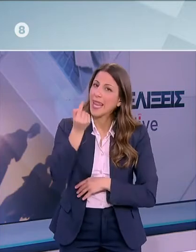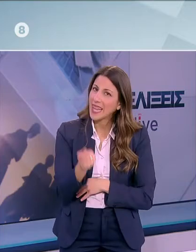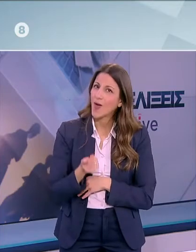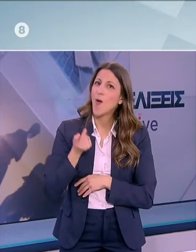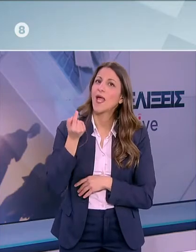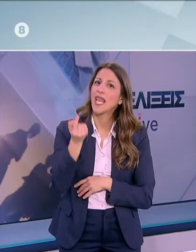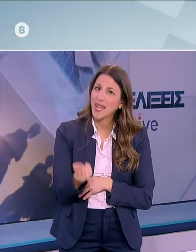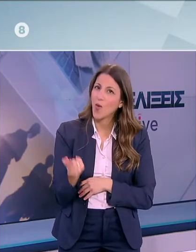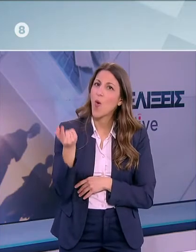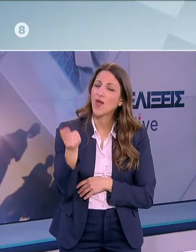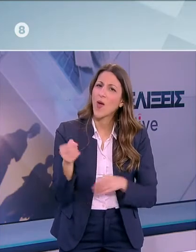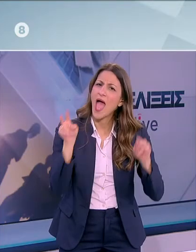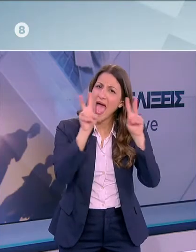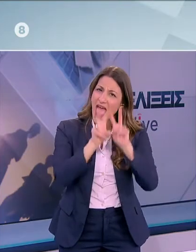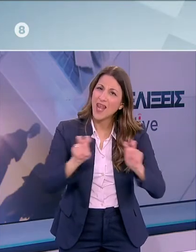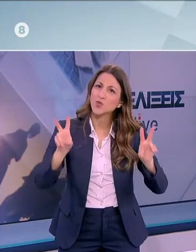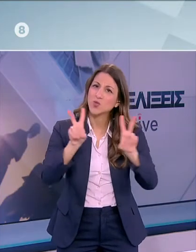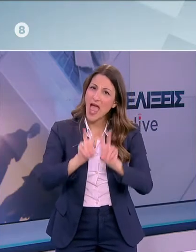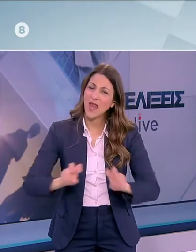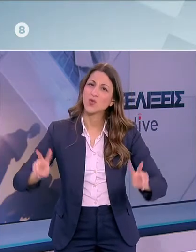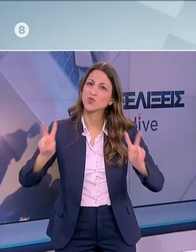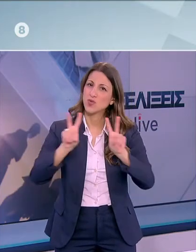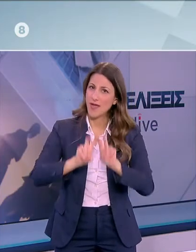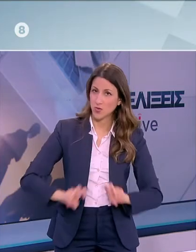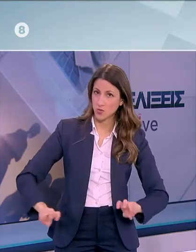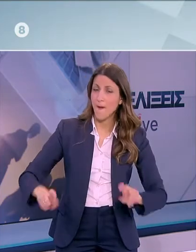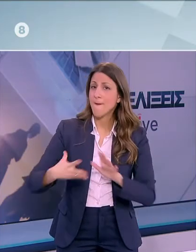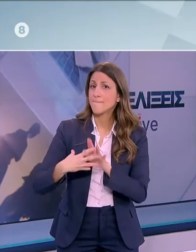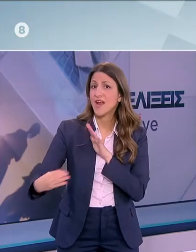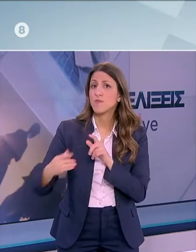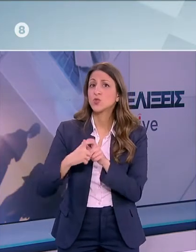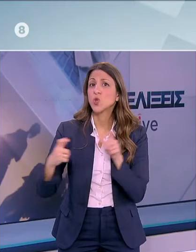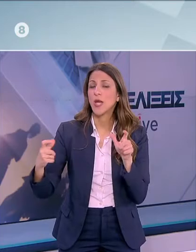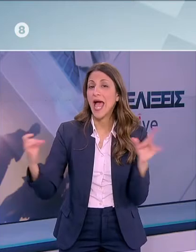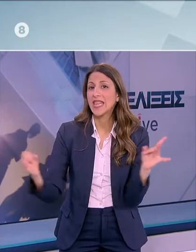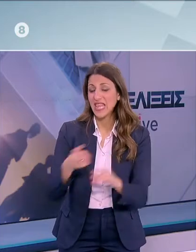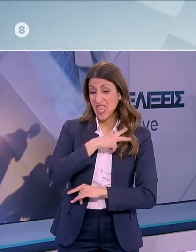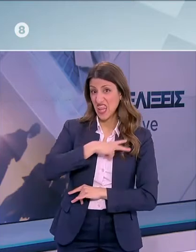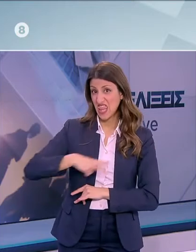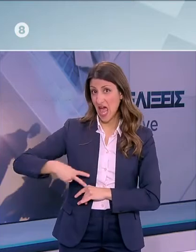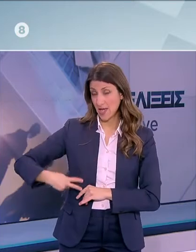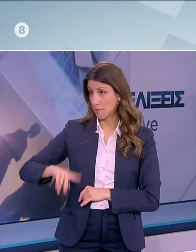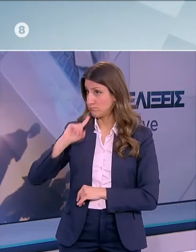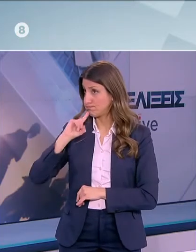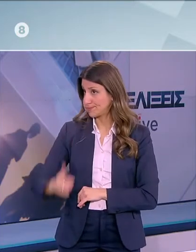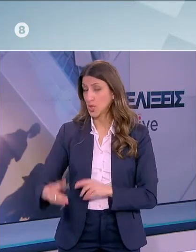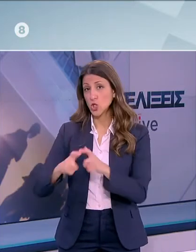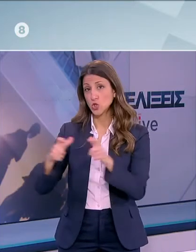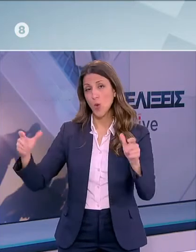γίνει με έλεγχο. Είπα το παράδειγμα των σχολείων. Θα σας πω τι θα κάνει η Δανία αν σε δύο εβδομάδες, διότι ανοίγοντας τα